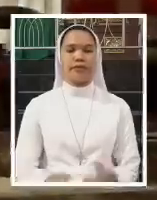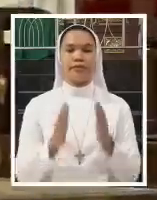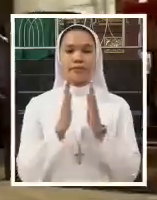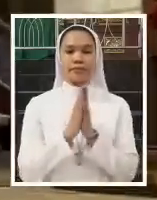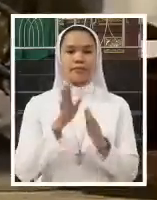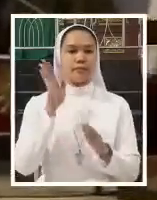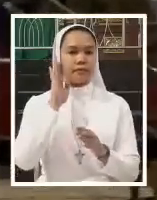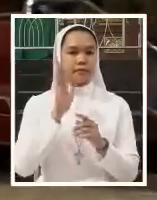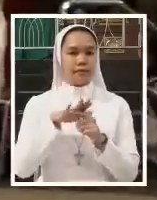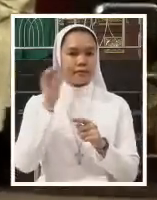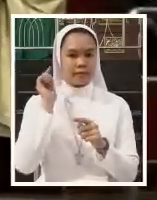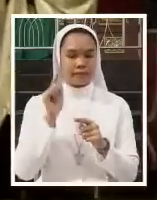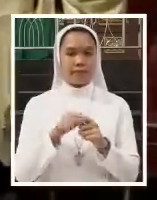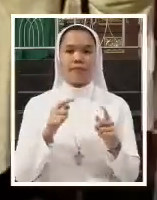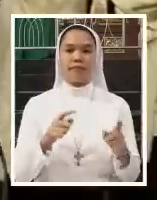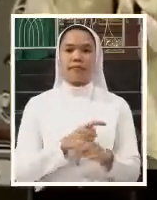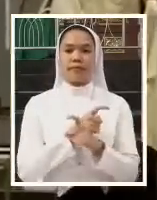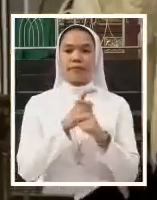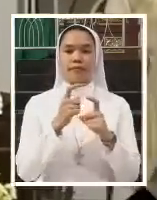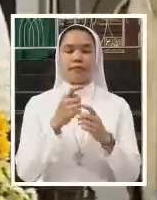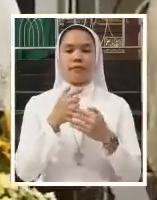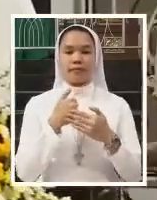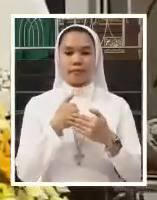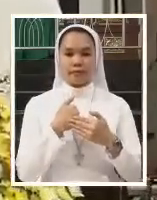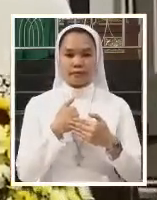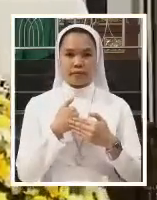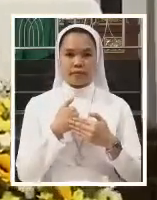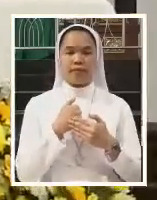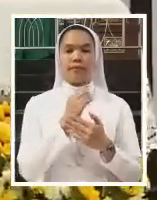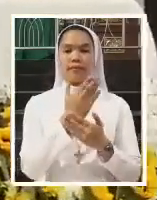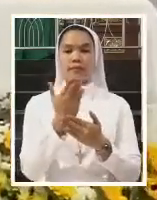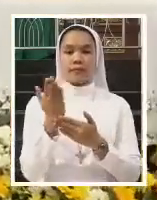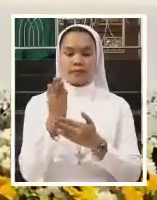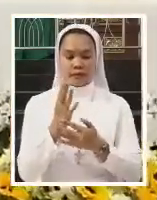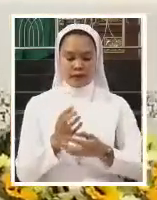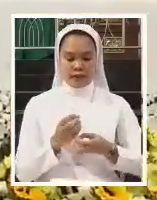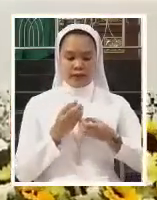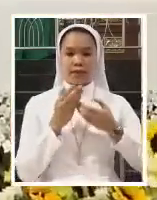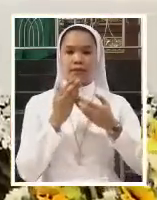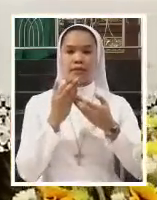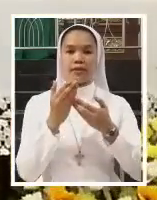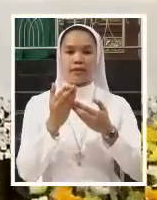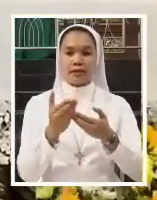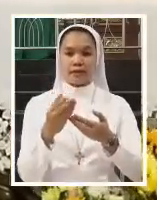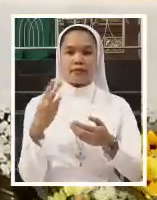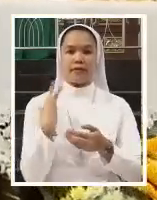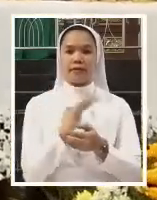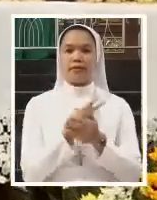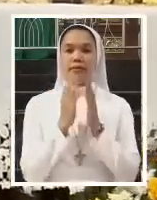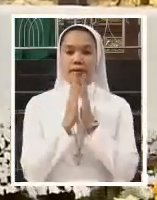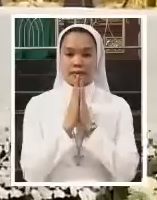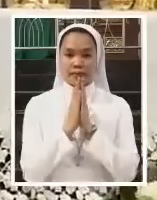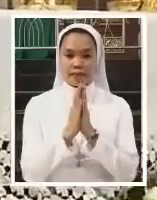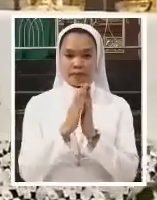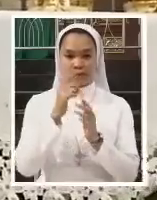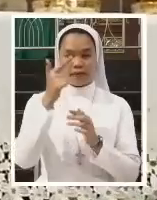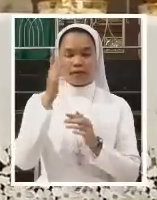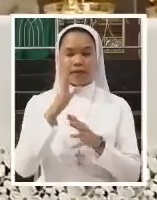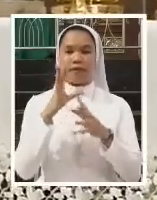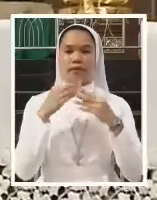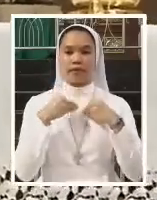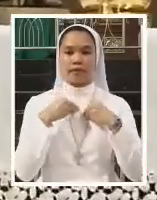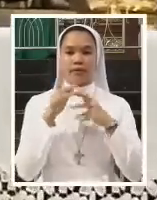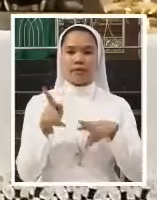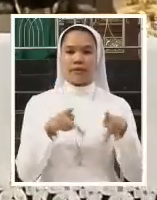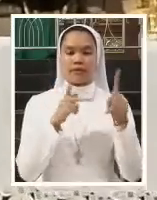Magpamibig ka mo, mga tugang, tanganing ang sako, asinan sa indong atang, maako man lugod kan Dios